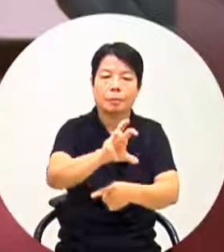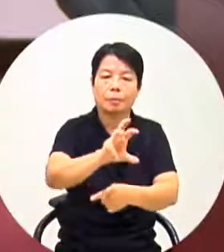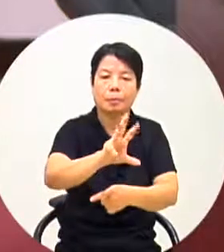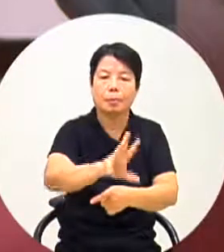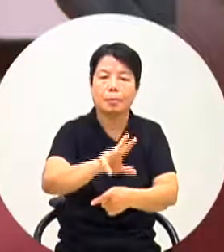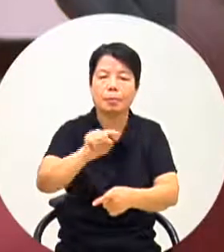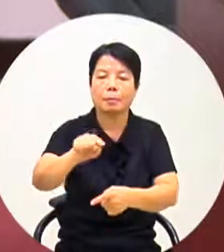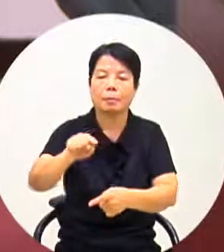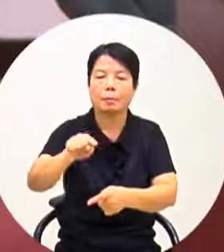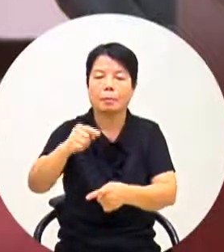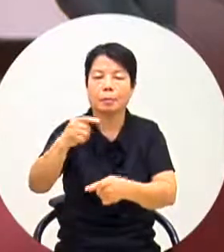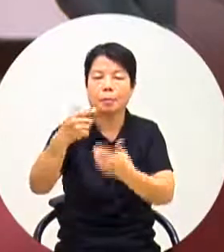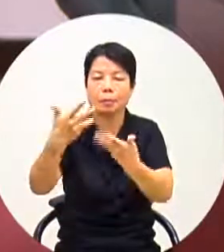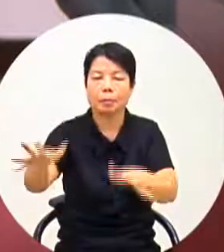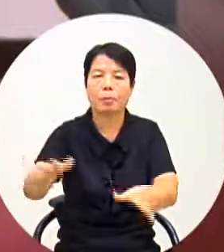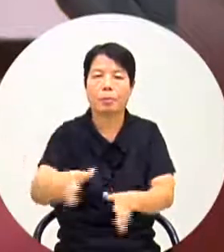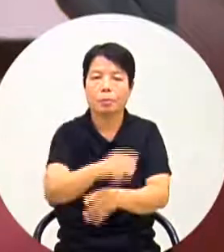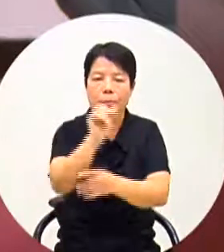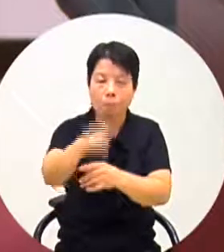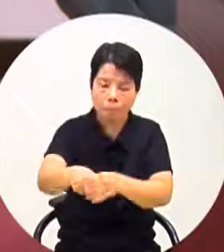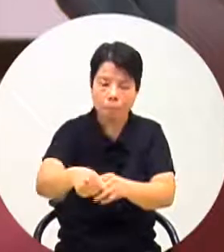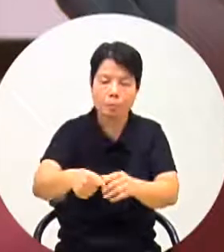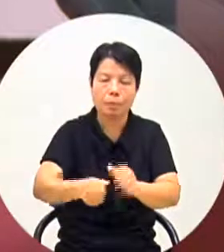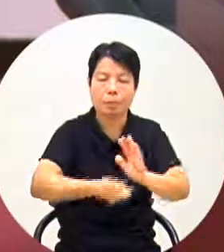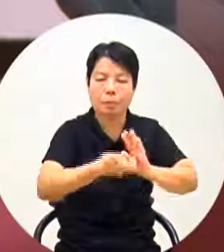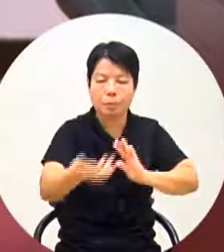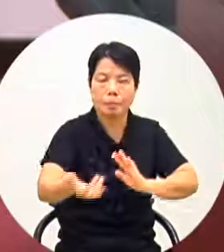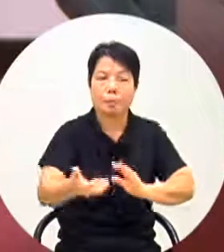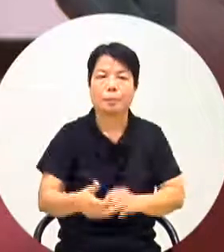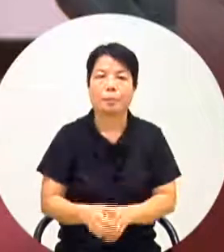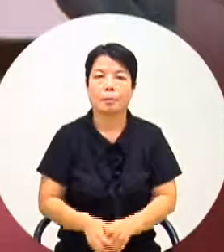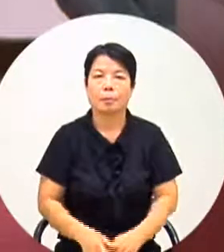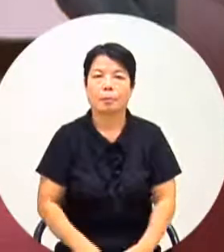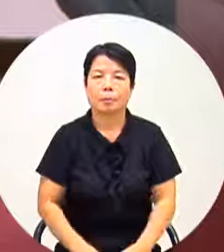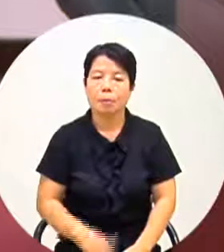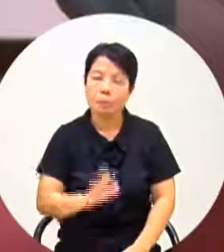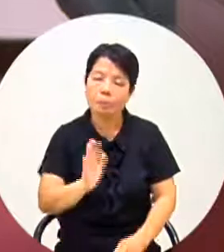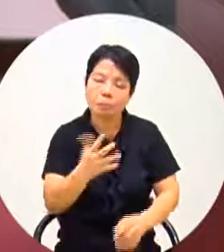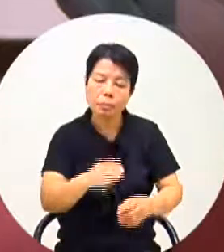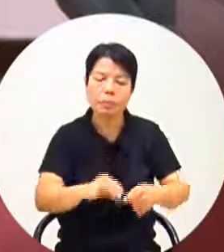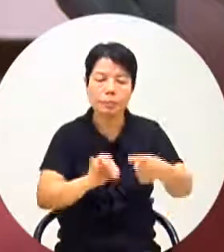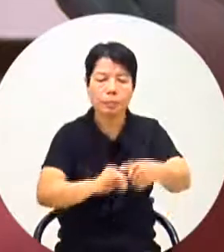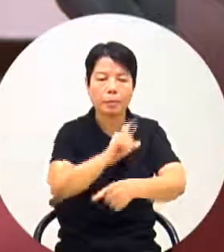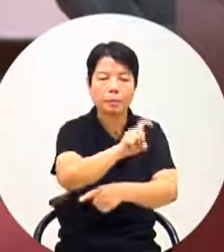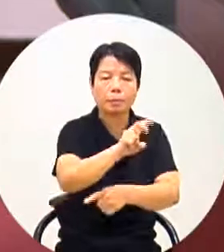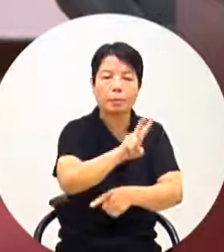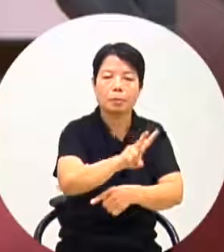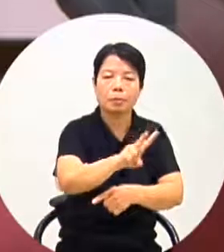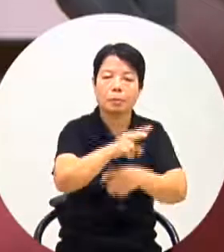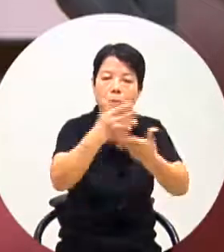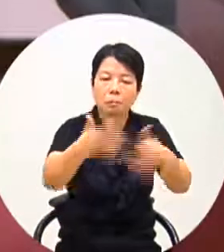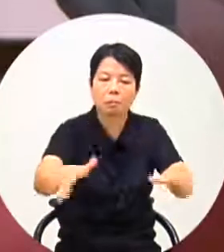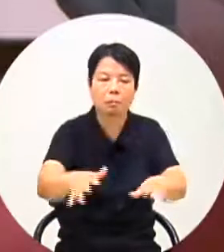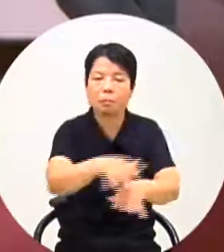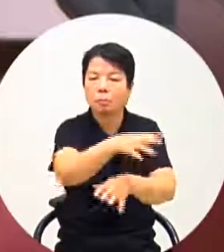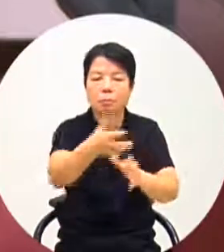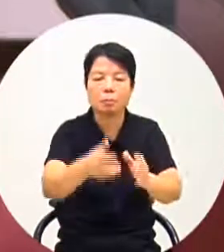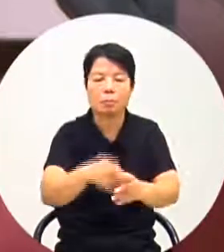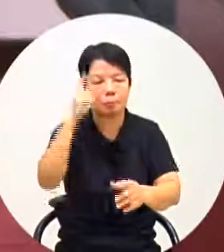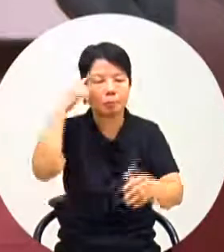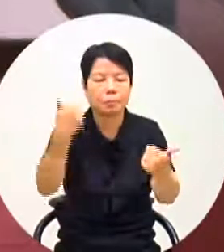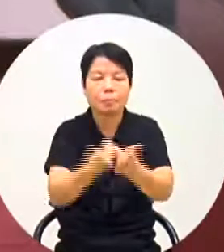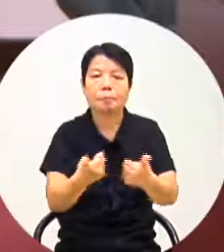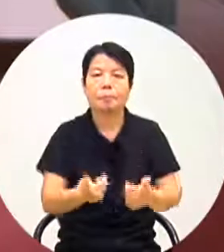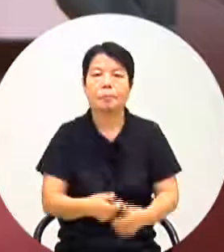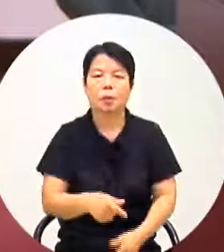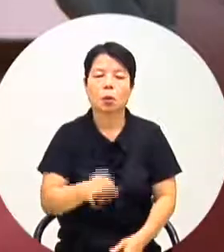88%多的这个同意迁村了。但是终归还有12.2%还没有迁村，那为什么有